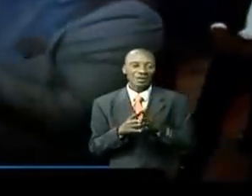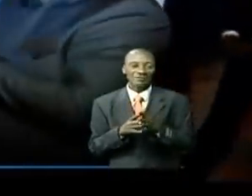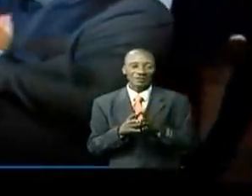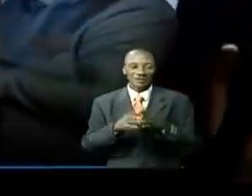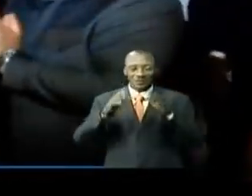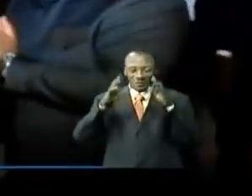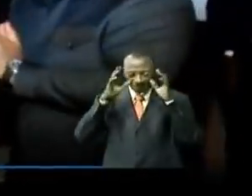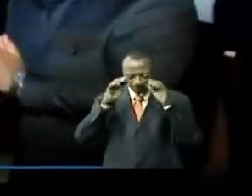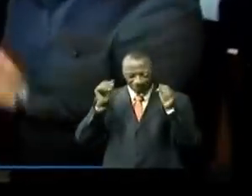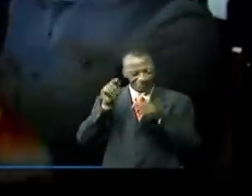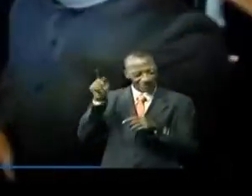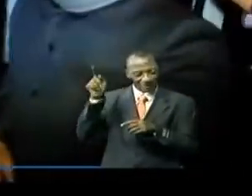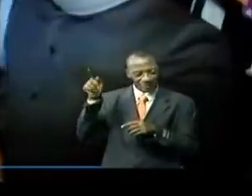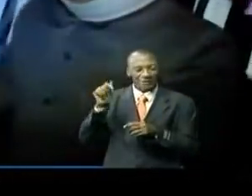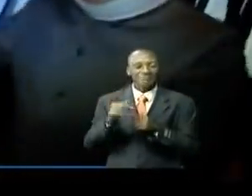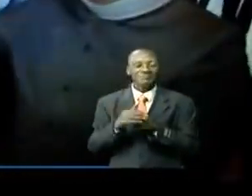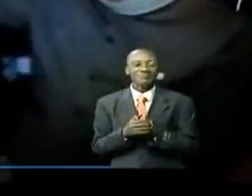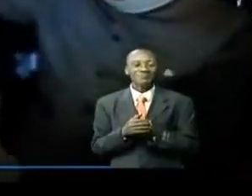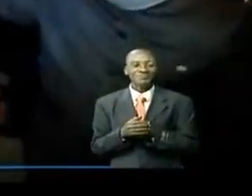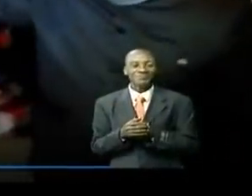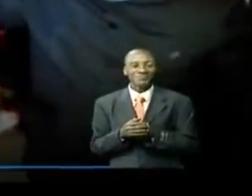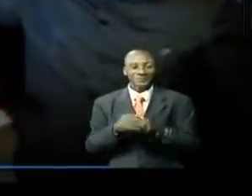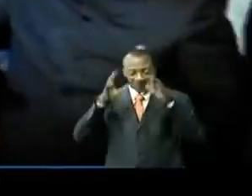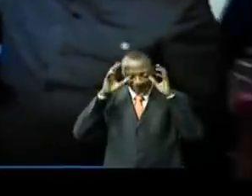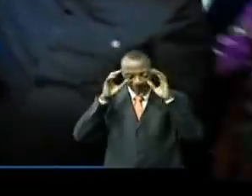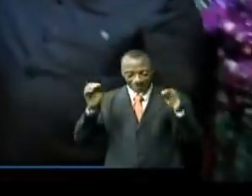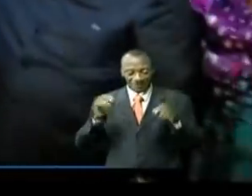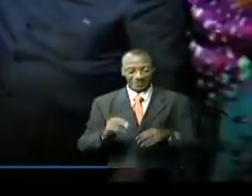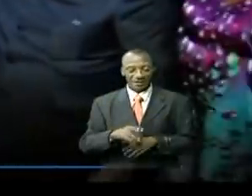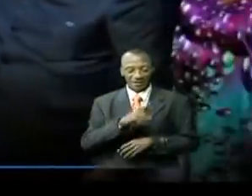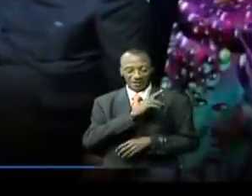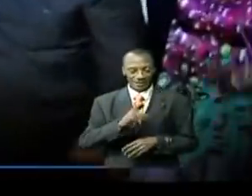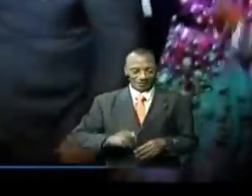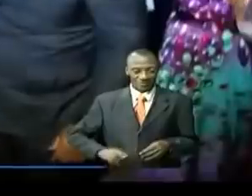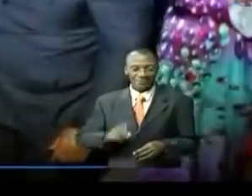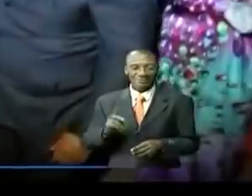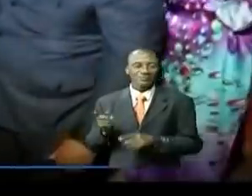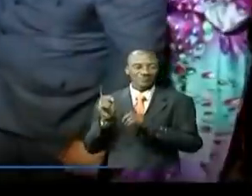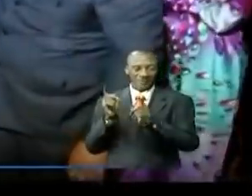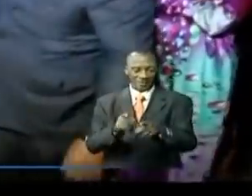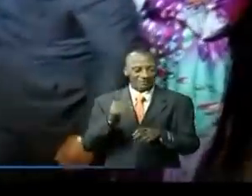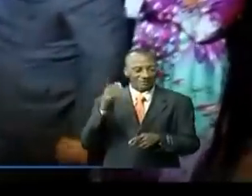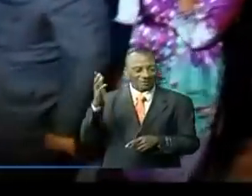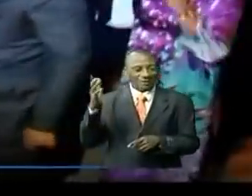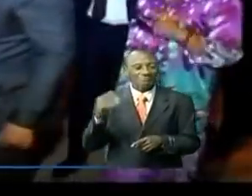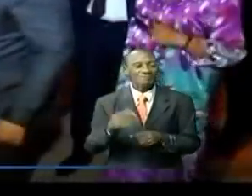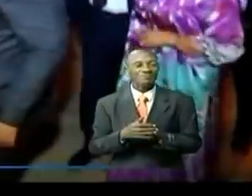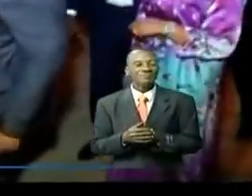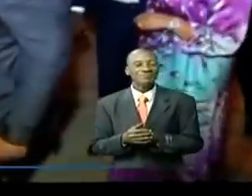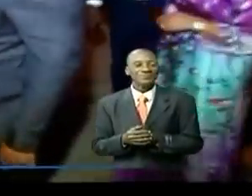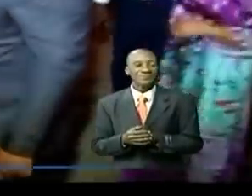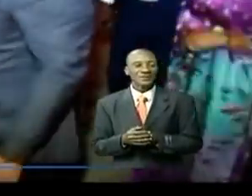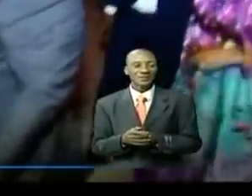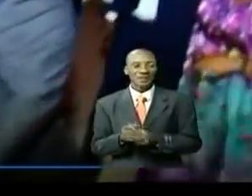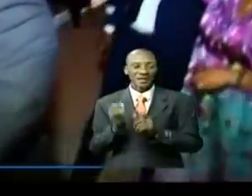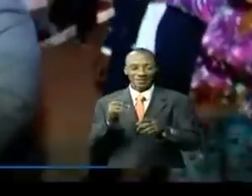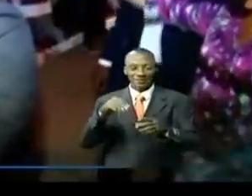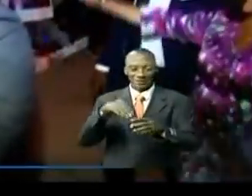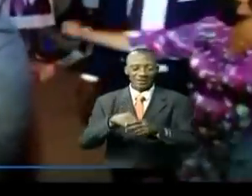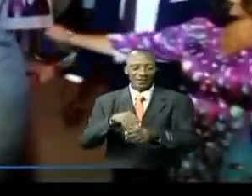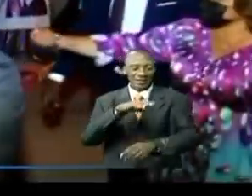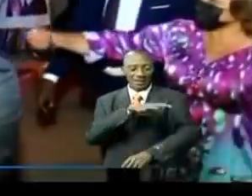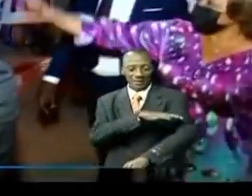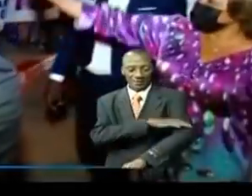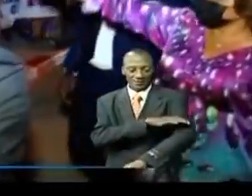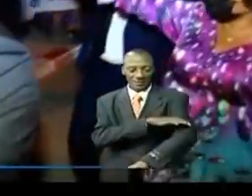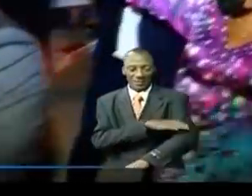présents sur place. Le président de la République qui arrive de Djouba au Soudan vient ici à Abidjan pour participer au sommet